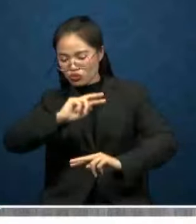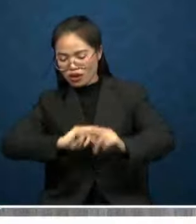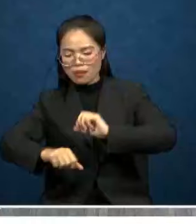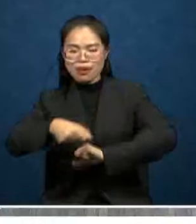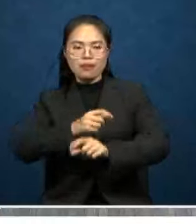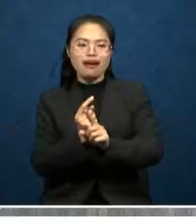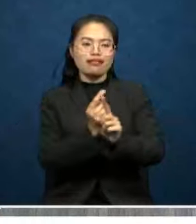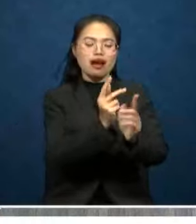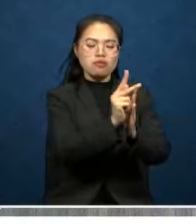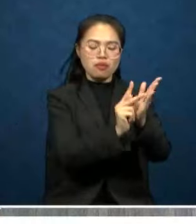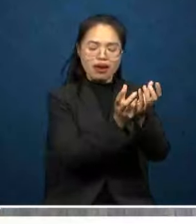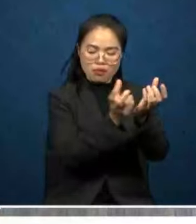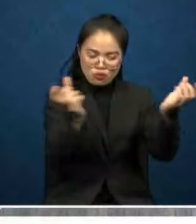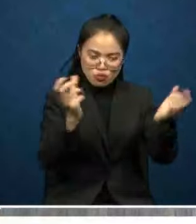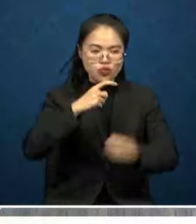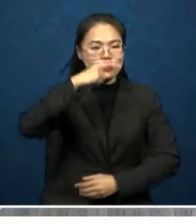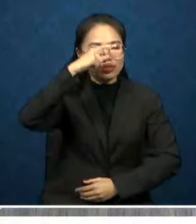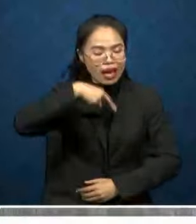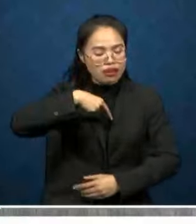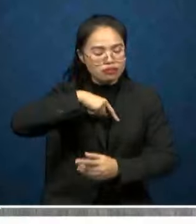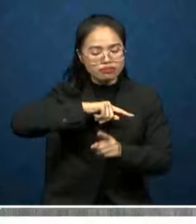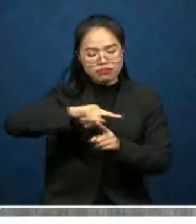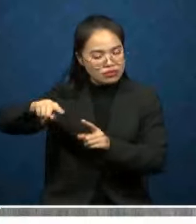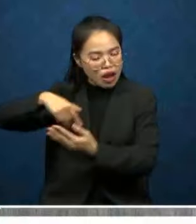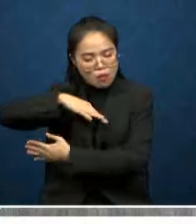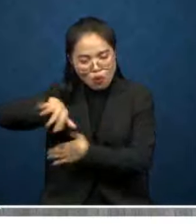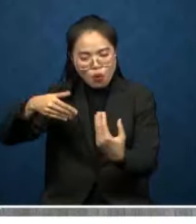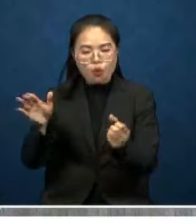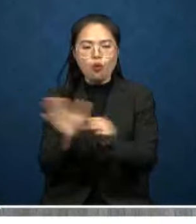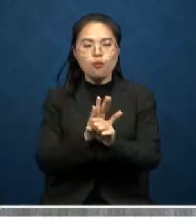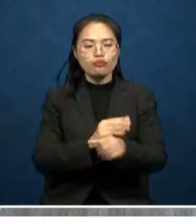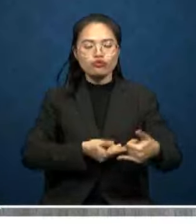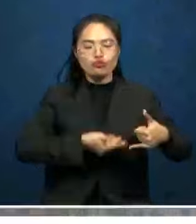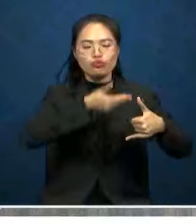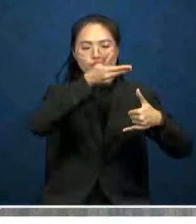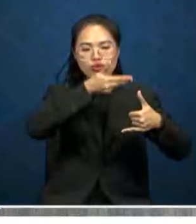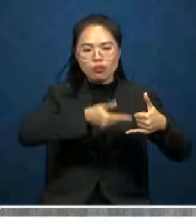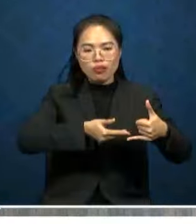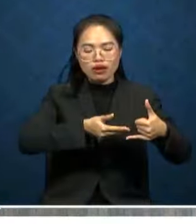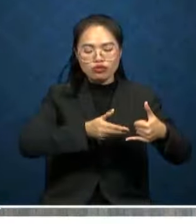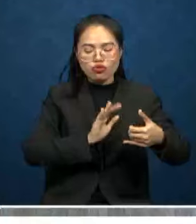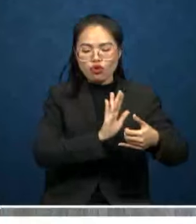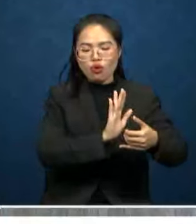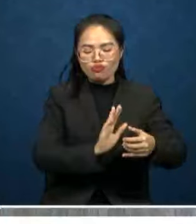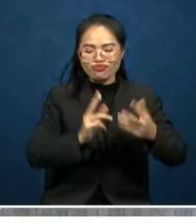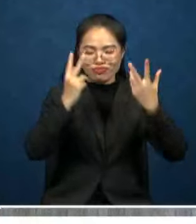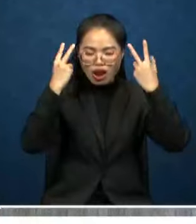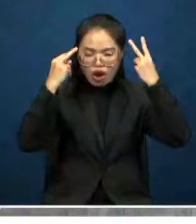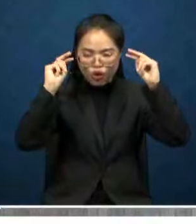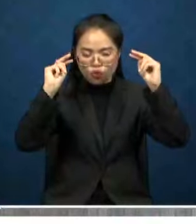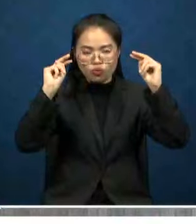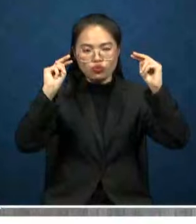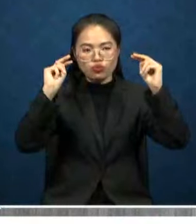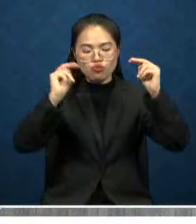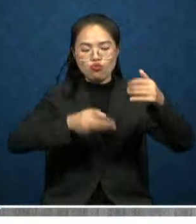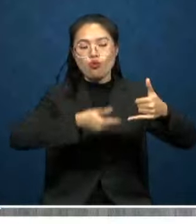ตามซึ่งรัฐธรรมนูญแห่งราชอาณาจักรไทยทุกประการและคุณสมบัติของความเป็นนายกรัฐมนตรีซึ่ง